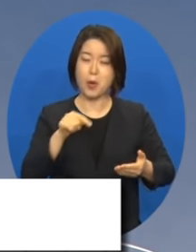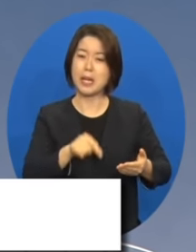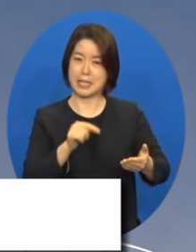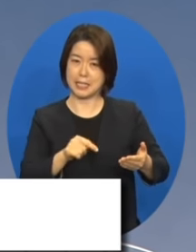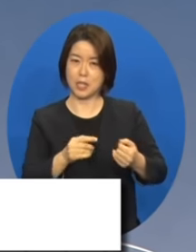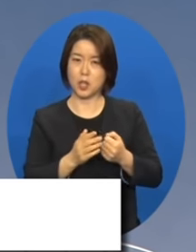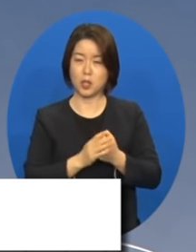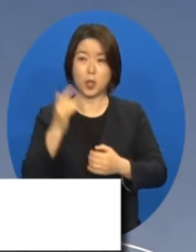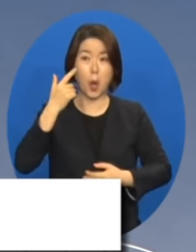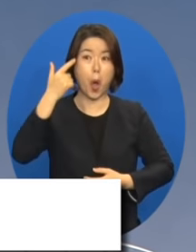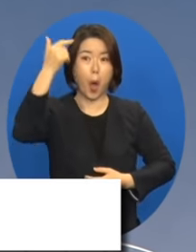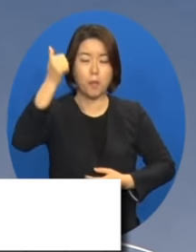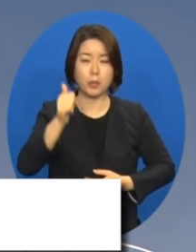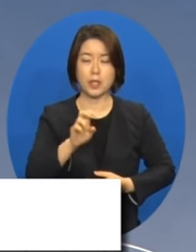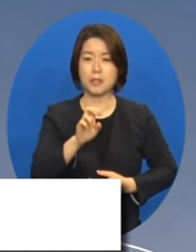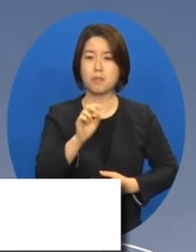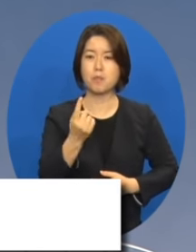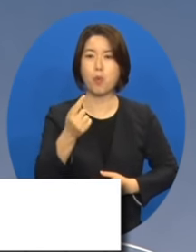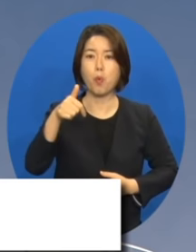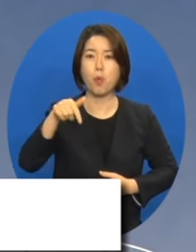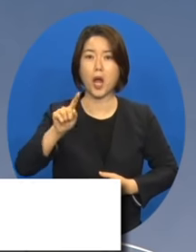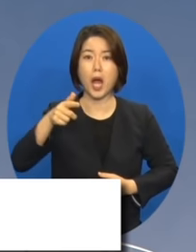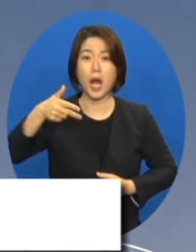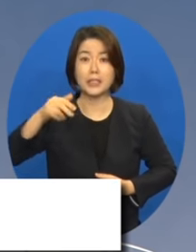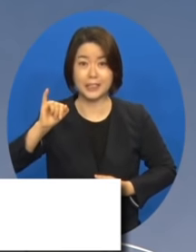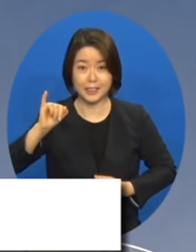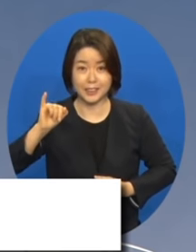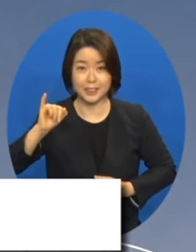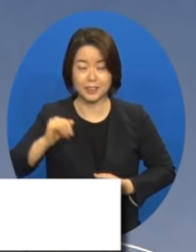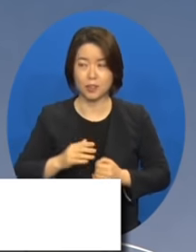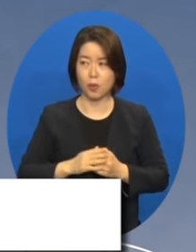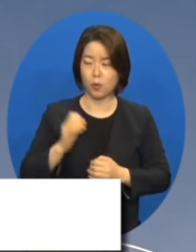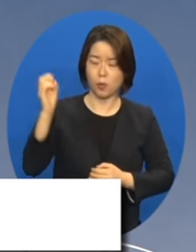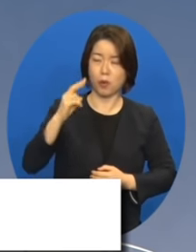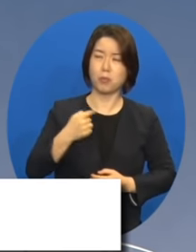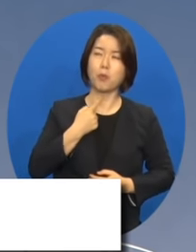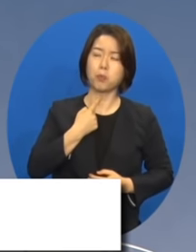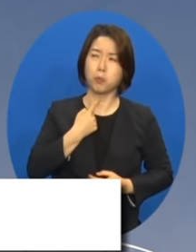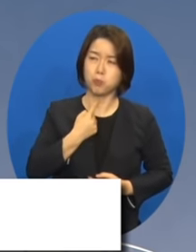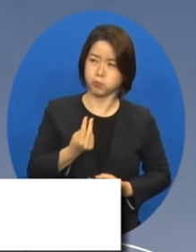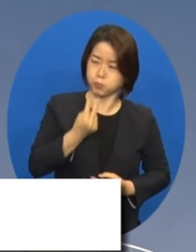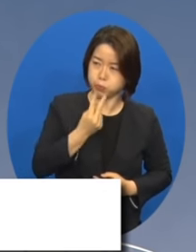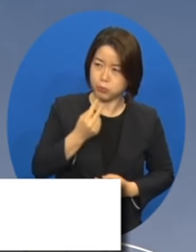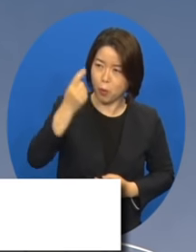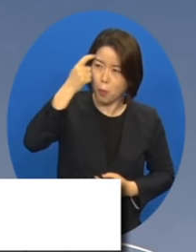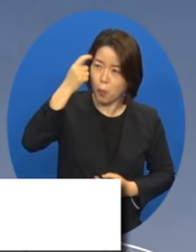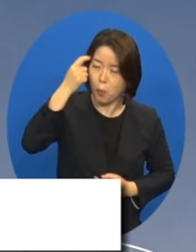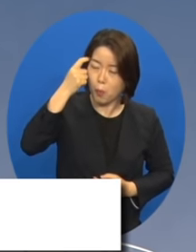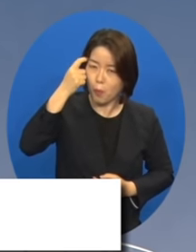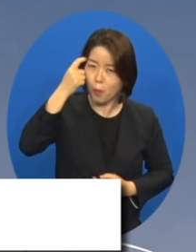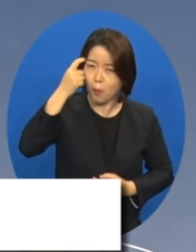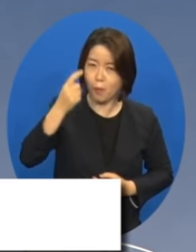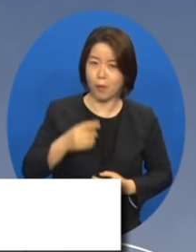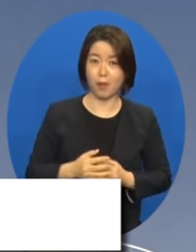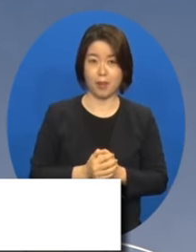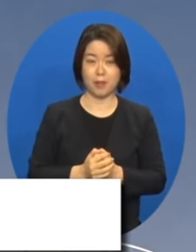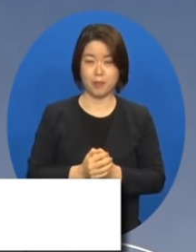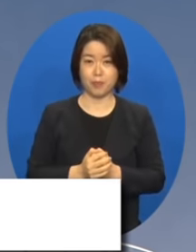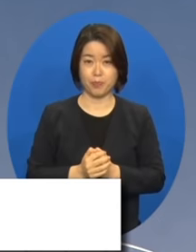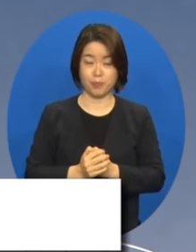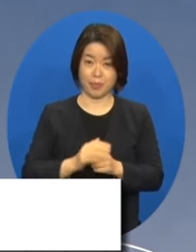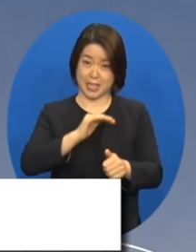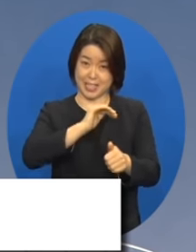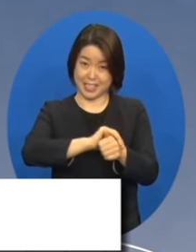목사님 워 가지 예요 갑자기 내 모가지를 왜 말 씀 하 시 나 경상도